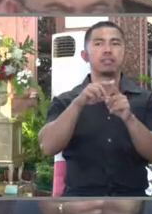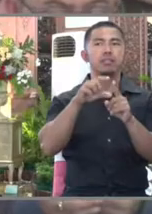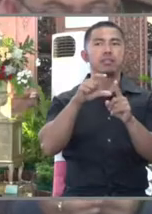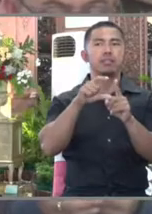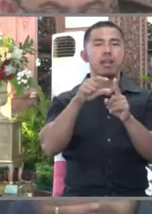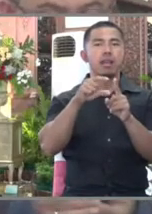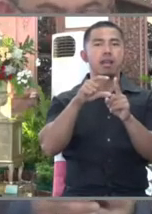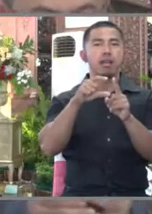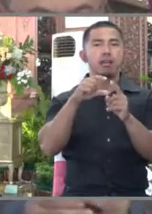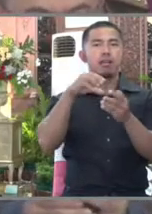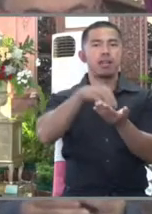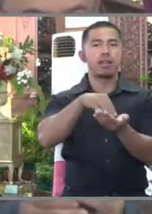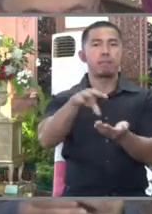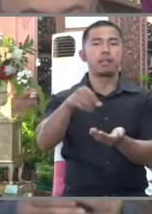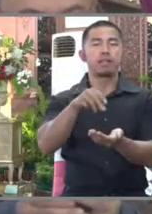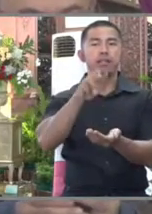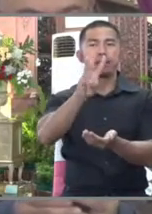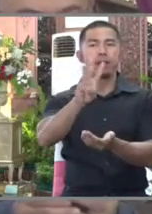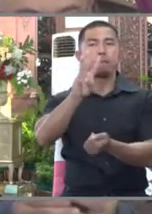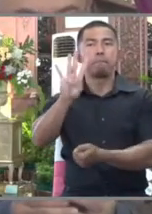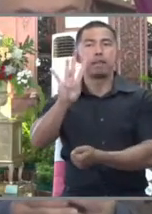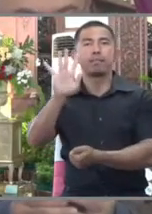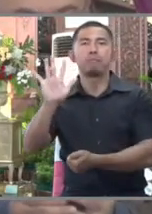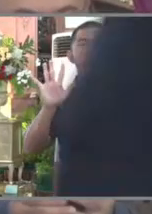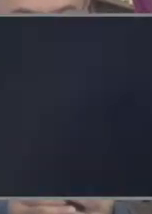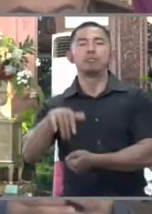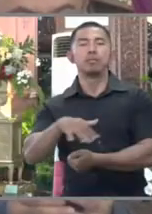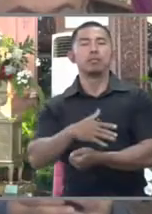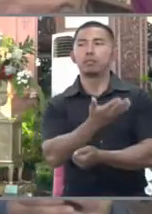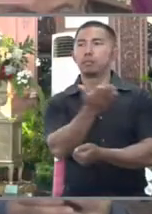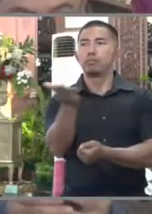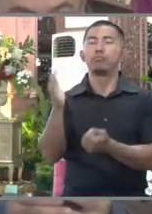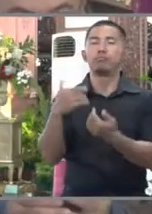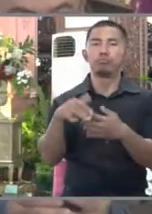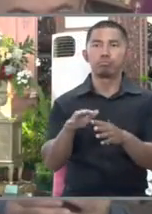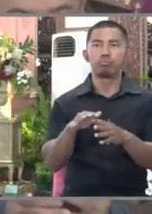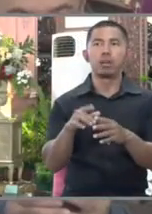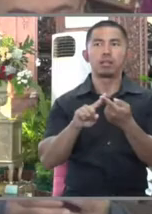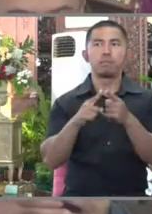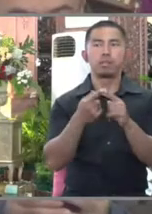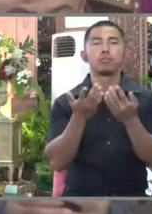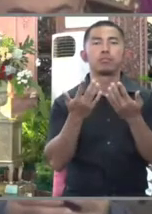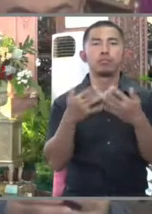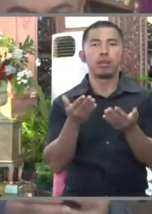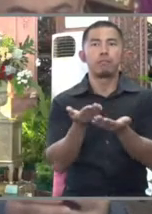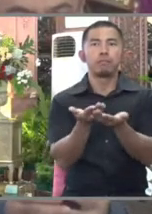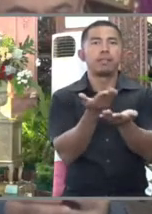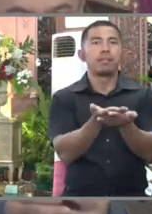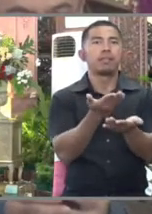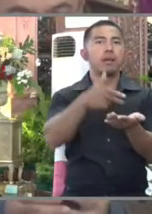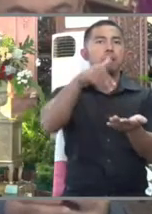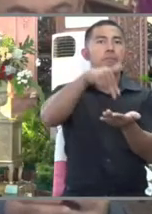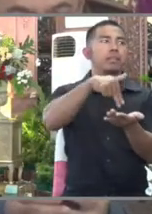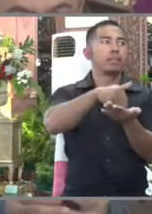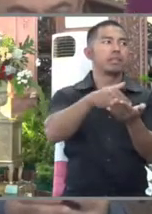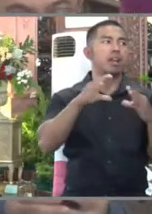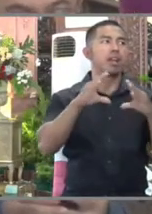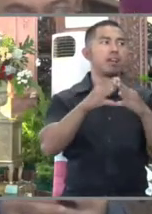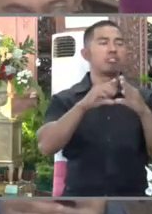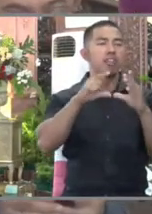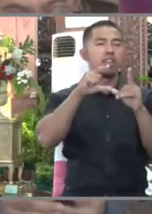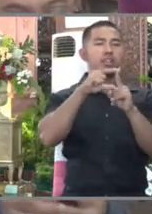4, 5. Ini ada semua teman-teman kami, bisa berdiri teman-teman dari DPRD